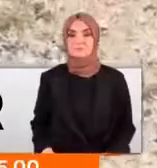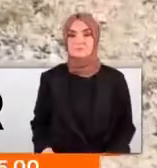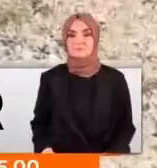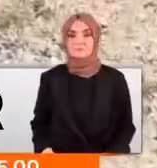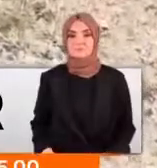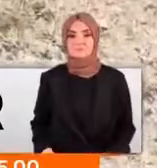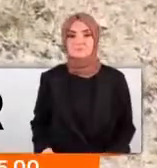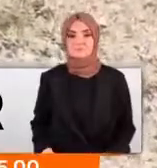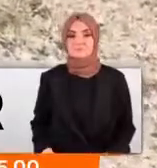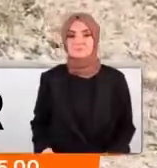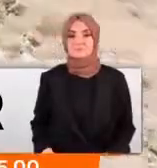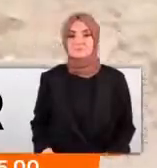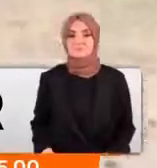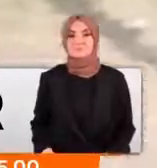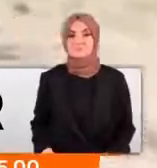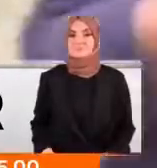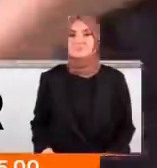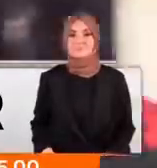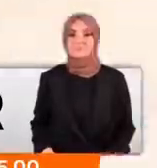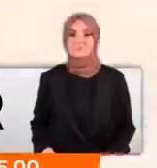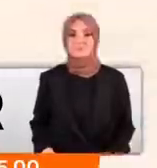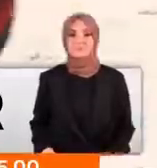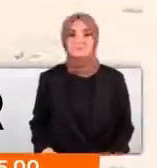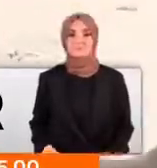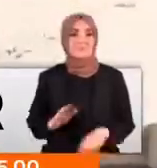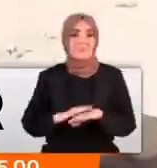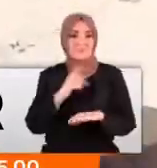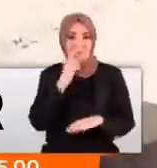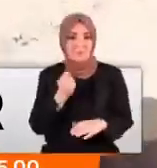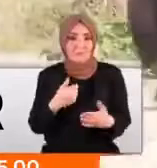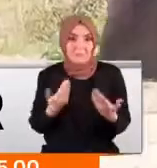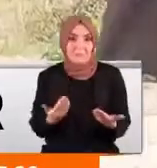amaçlı mı geldi bu köpekler? Ya. Ha, Yunus'unu aldırmış bana, ne yapacağız? Biri de orada bağırdı.